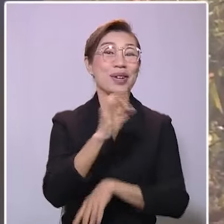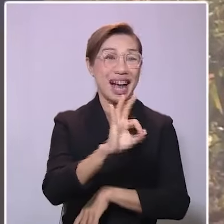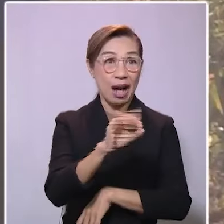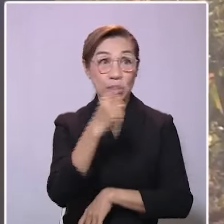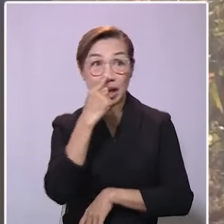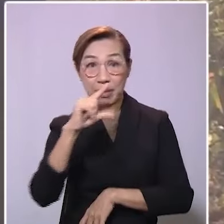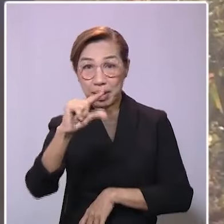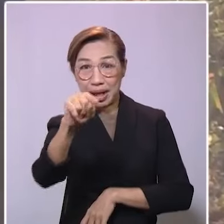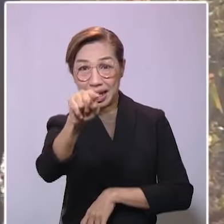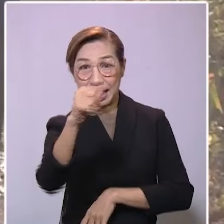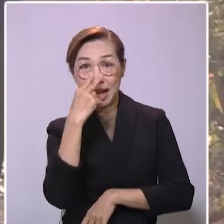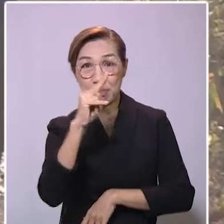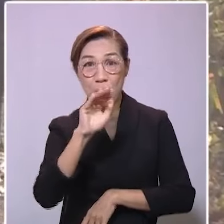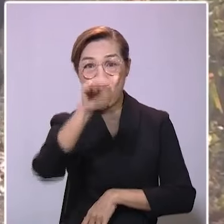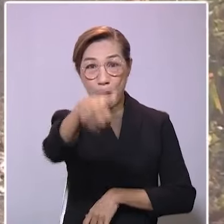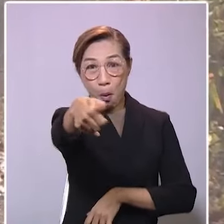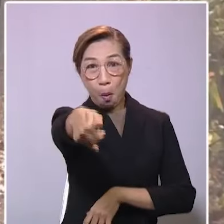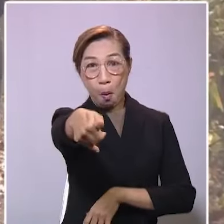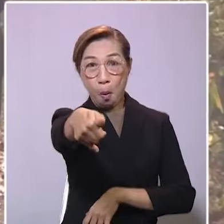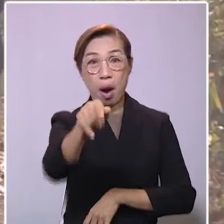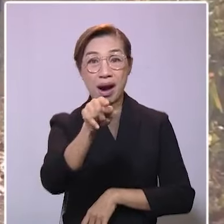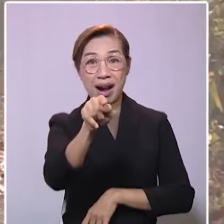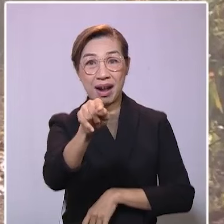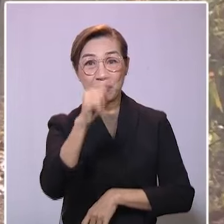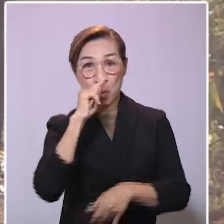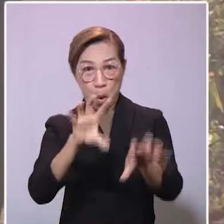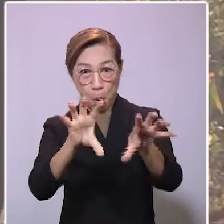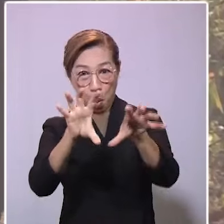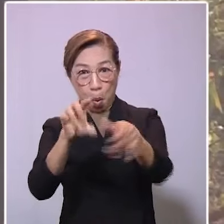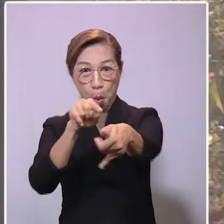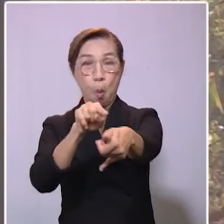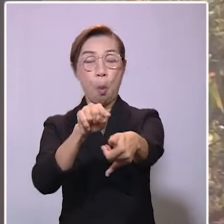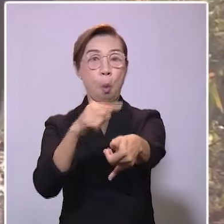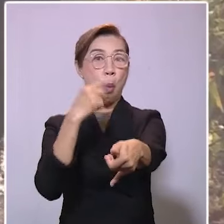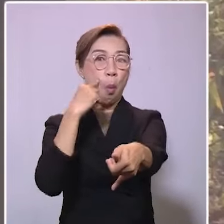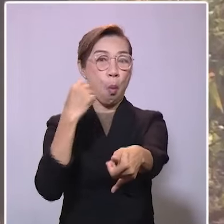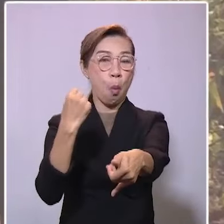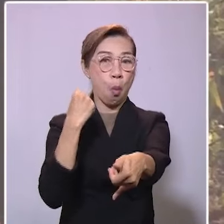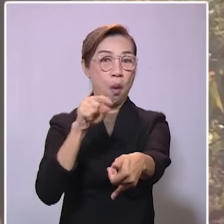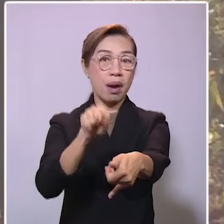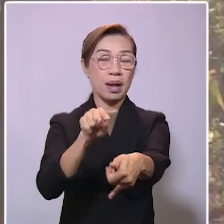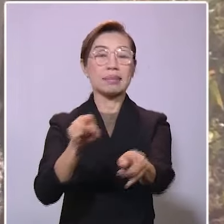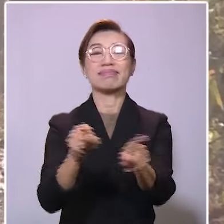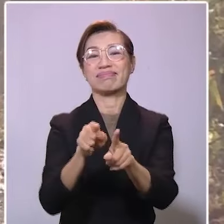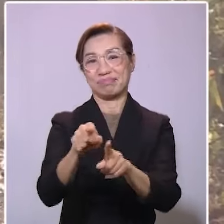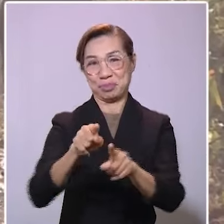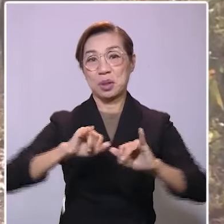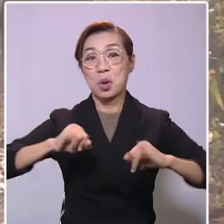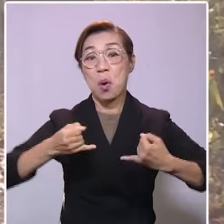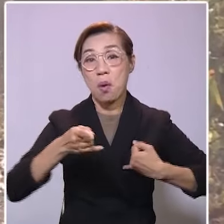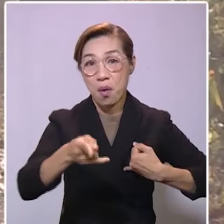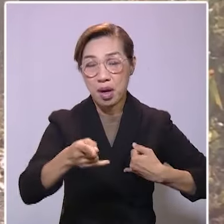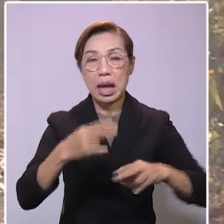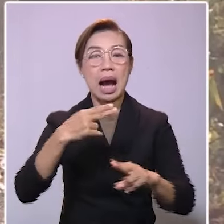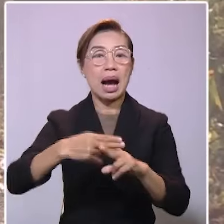นี่ไกลๆเห็นมั้ยฮะตัวใหญ่ของจริงหูยเห็นบ้านท้ายก็รู้แล้วว่าสมบูรณ์จริงๆใช่ครับเจ้าถิ่นที่ว่าเนี่ยคือพลาย